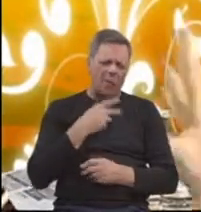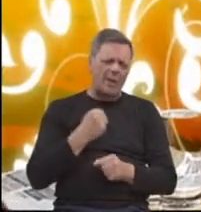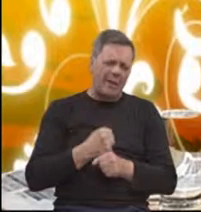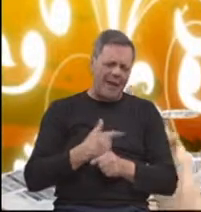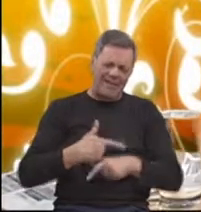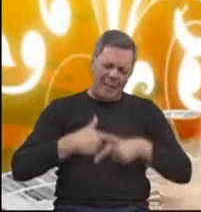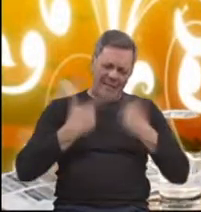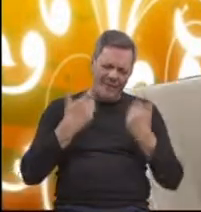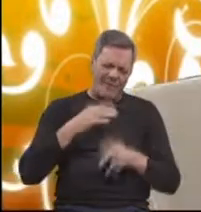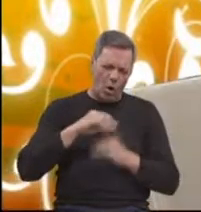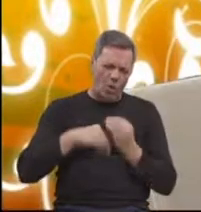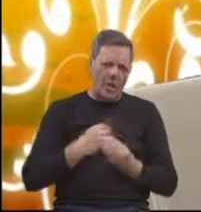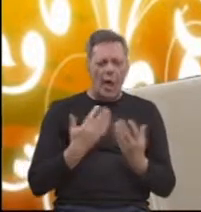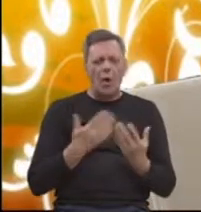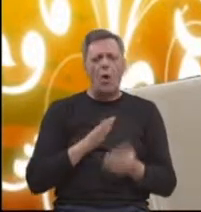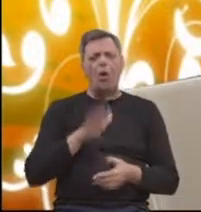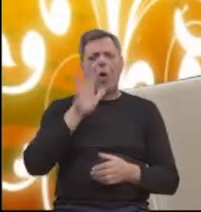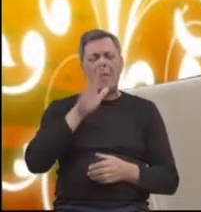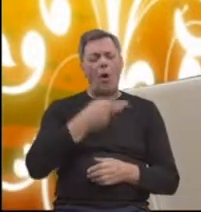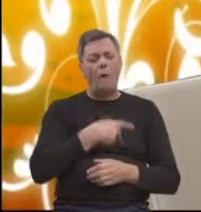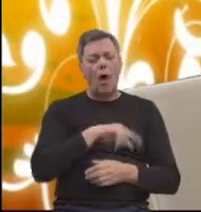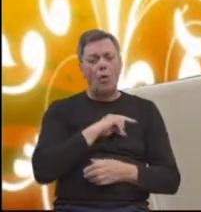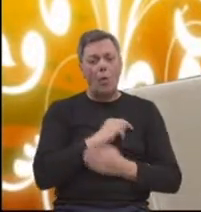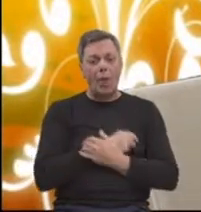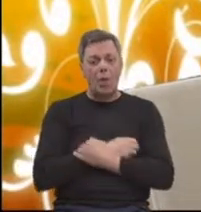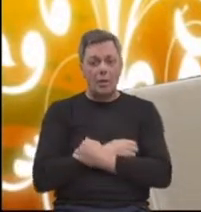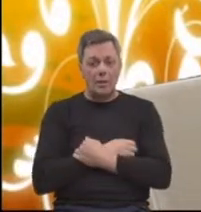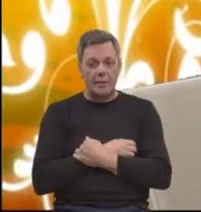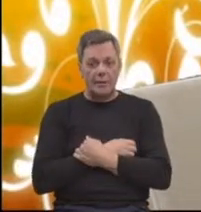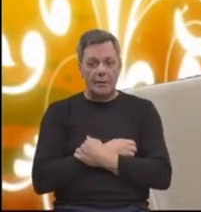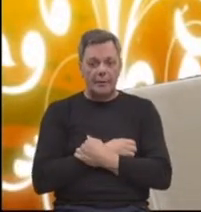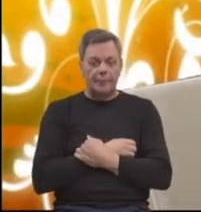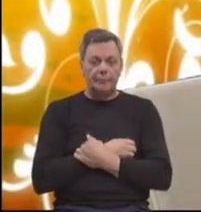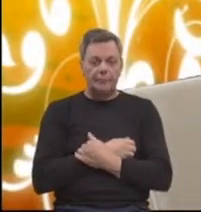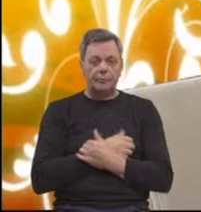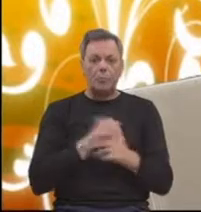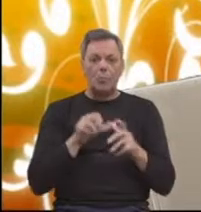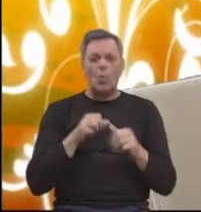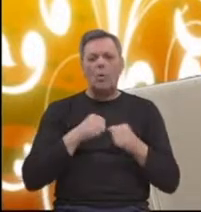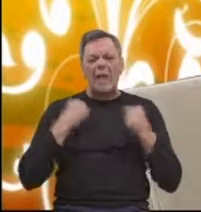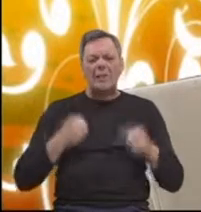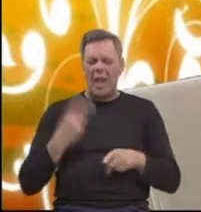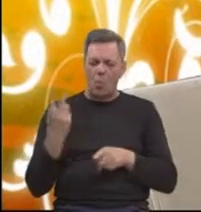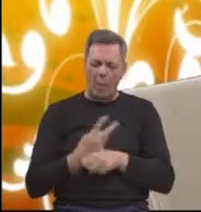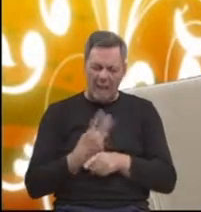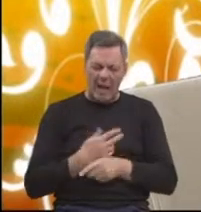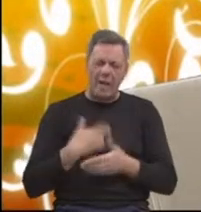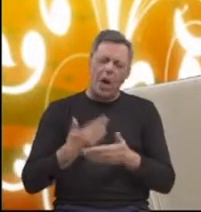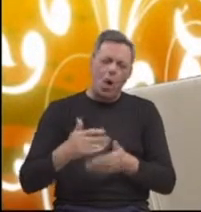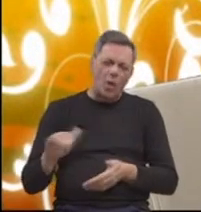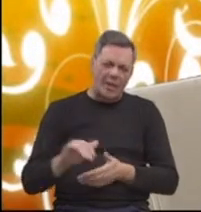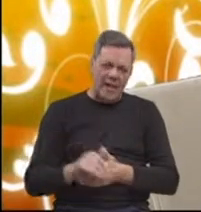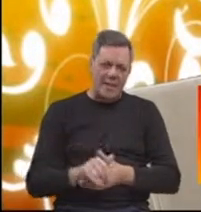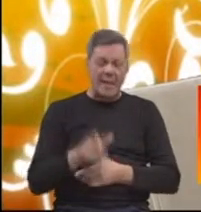na svijesti roditelja o tome kolika je zapravo njihova odgovornost u razvijanju nekakvih navika kod djece i